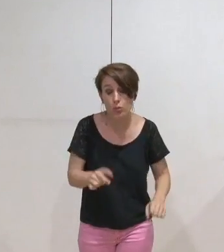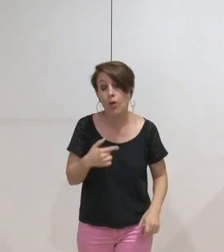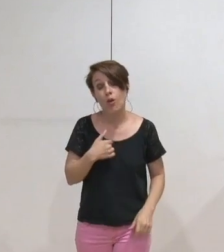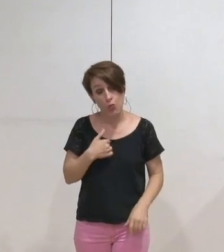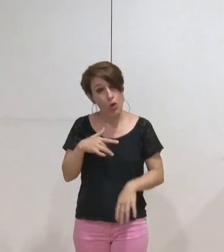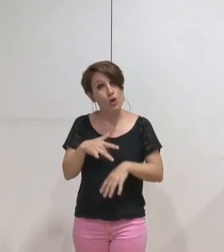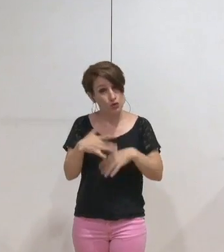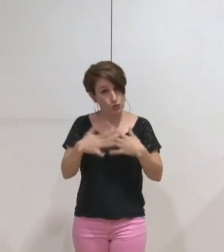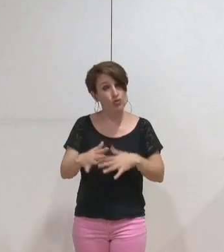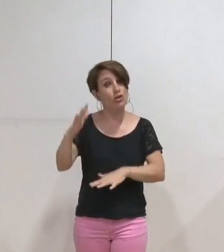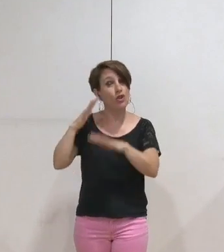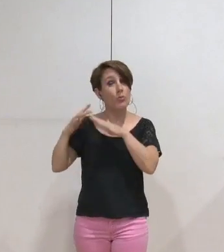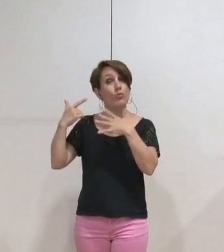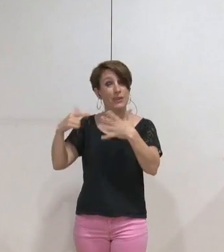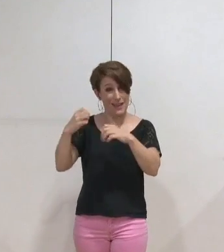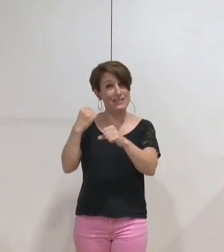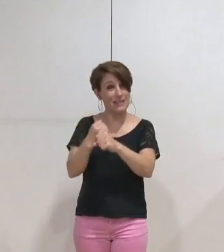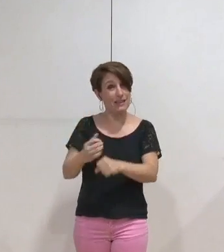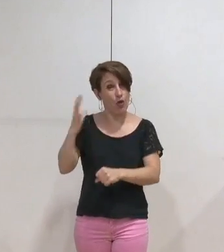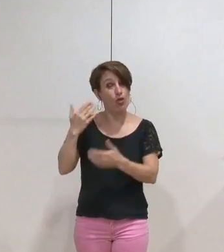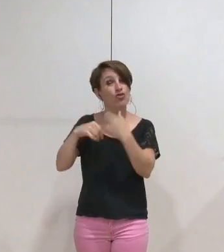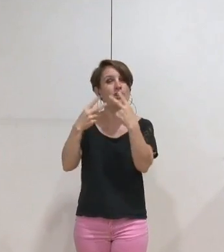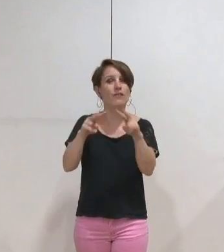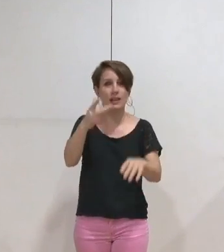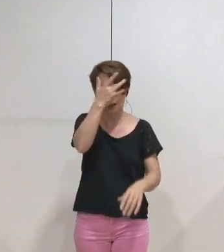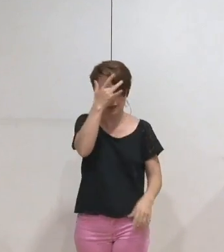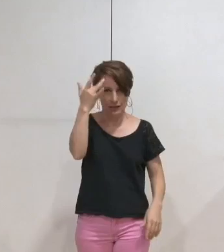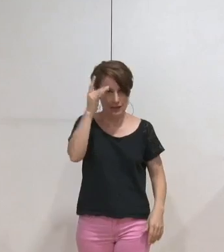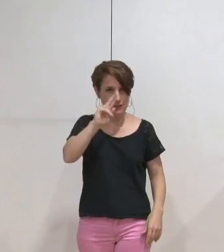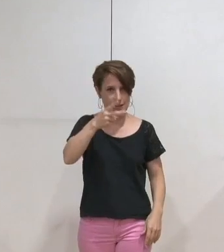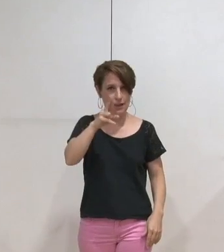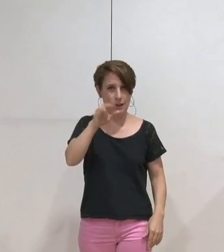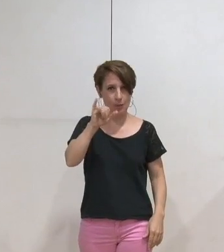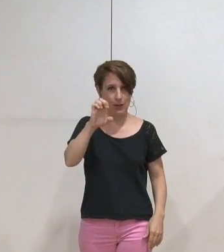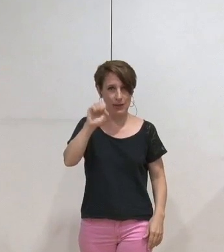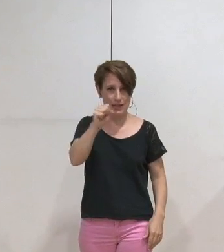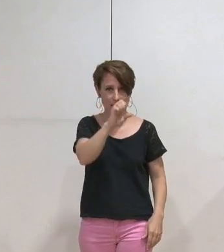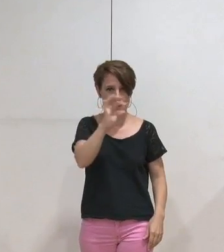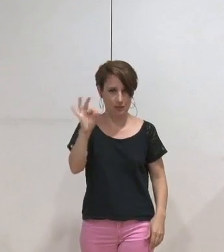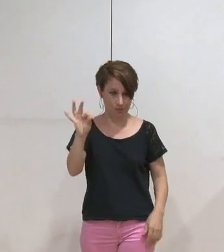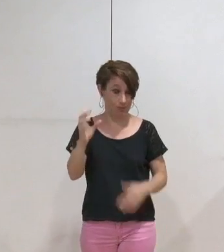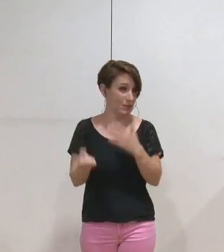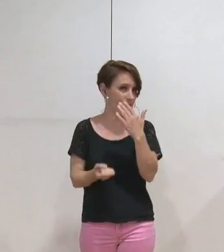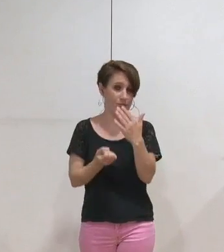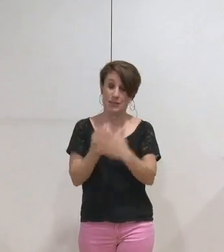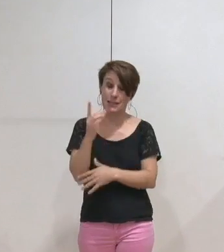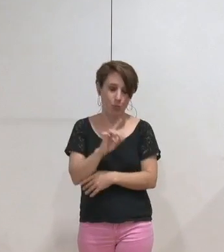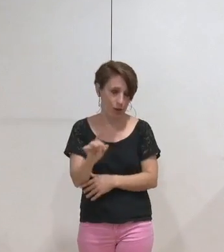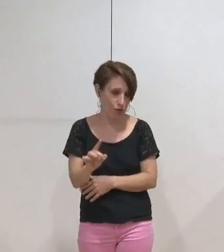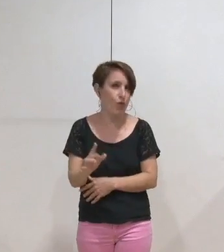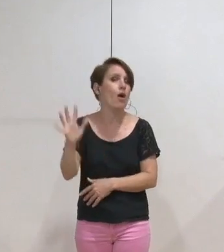y a 17 ans à Saint-Priest ça fait déjà un bail comme quoi ce phénomène là n'est pas tout à fait nouveau j'étais déjà élu FN à